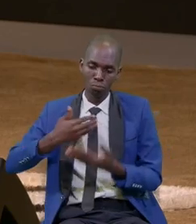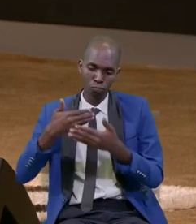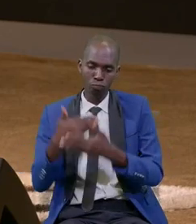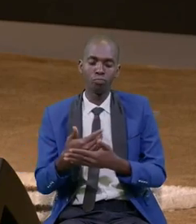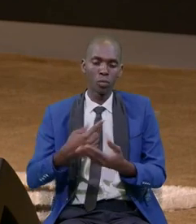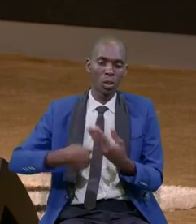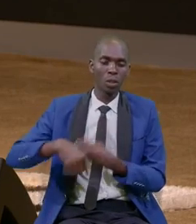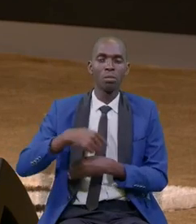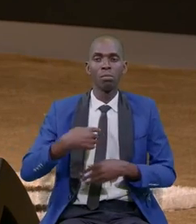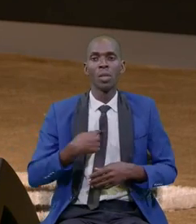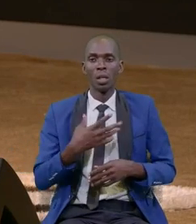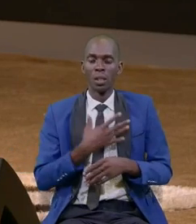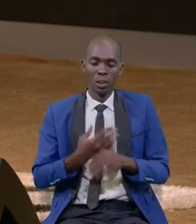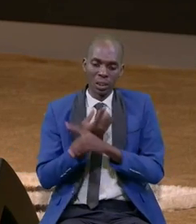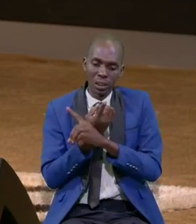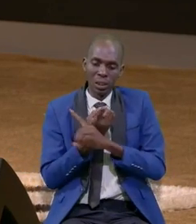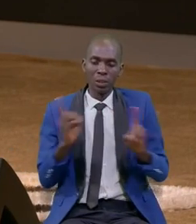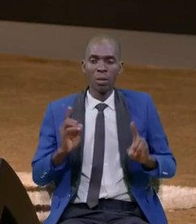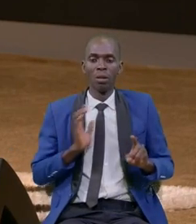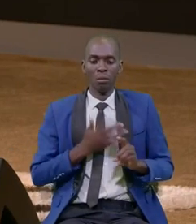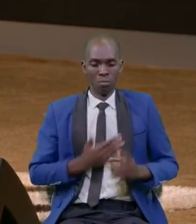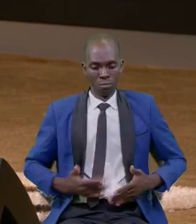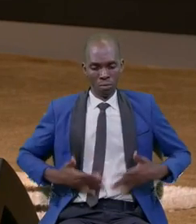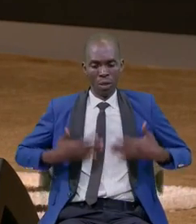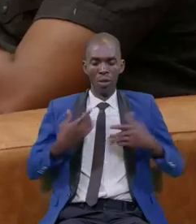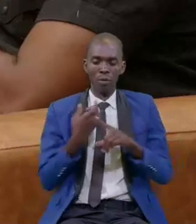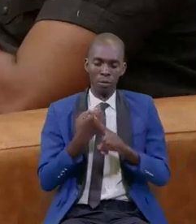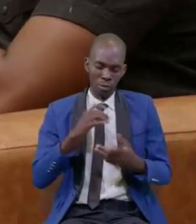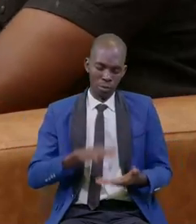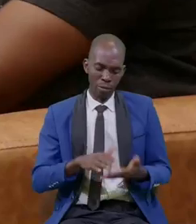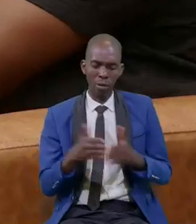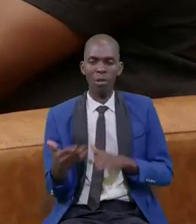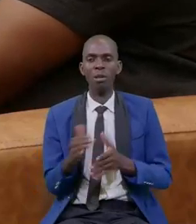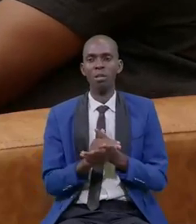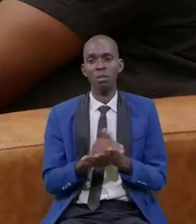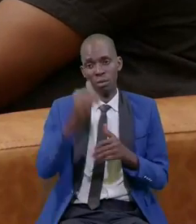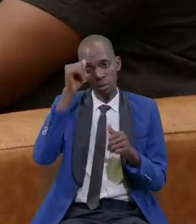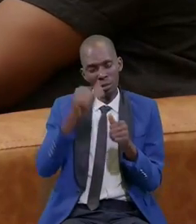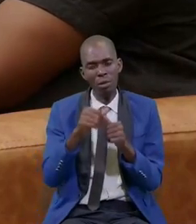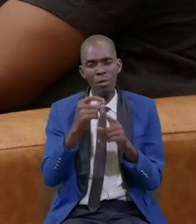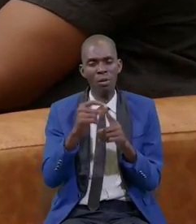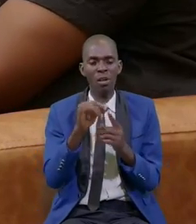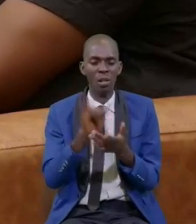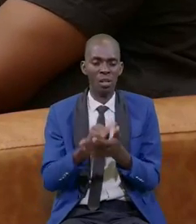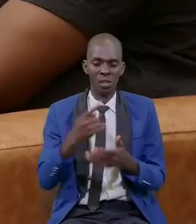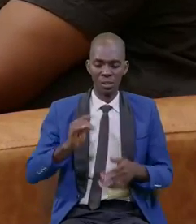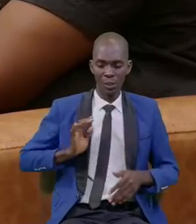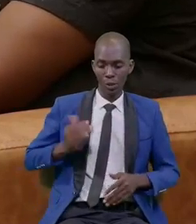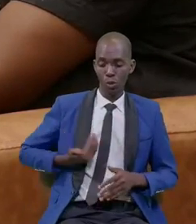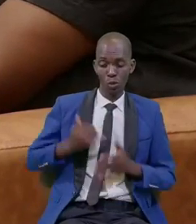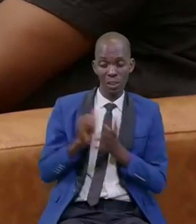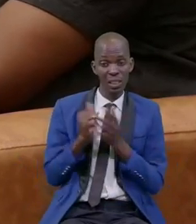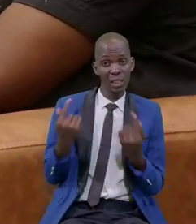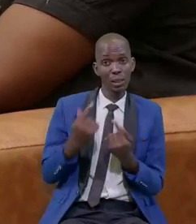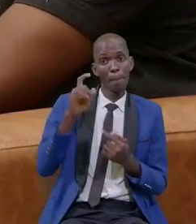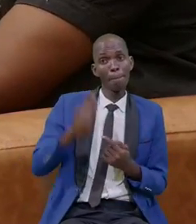vous nous sauverez de la mort. L'âme qui pêche, c'est celle qui mourra. La